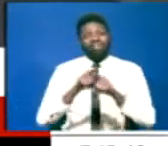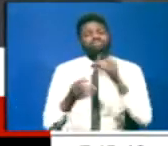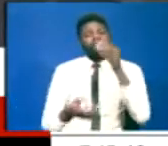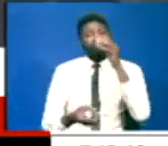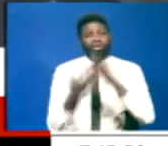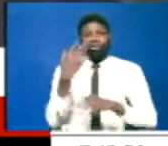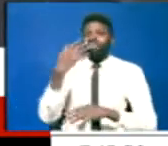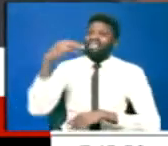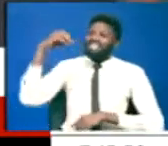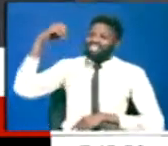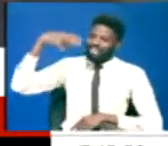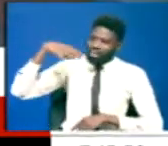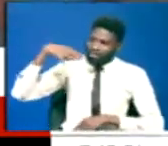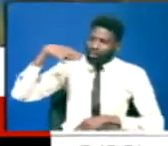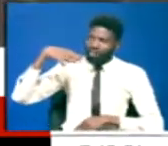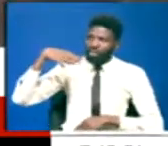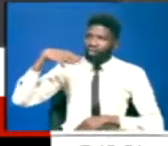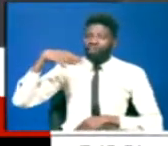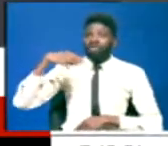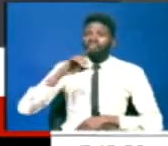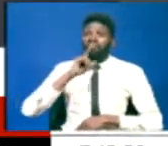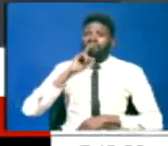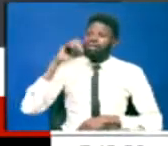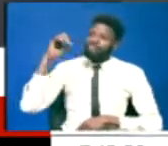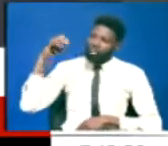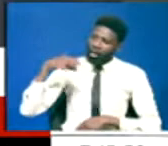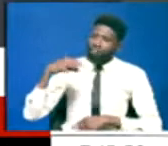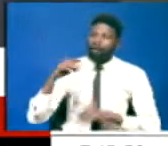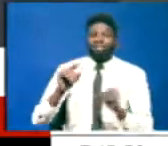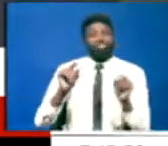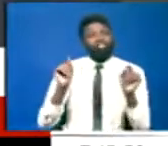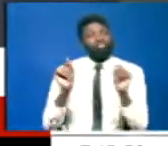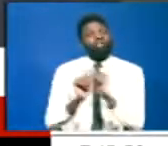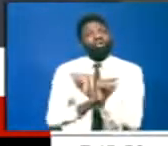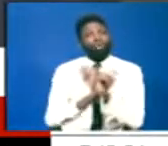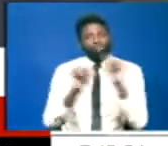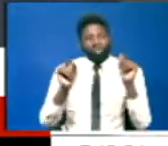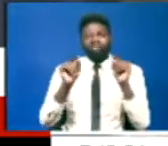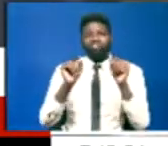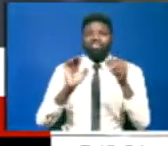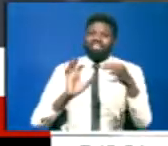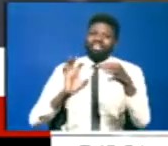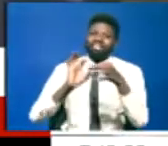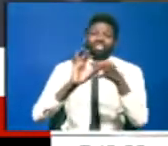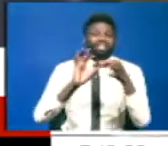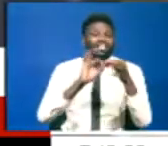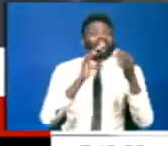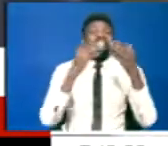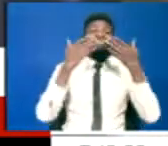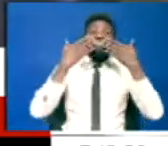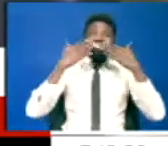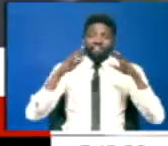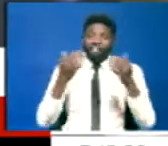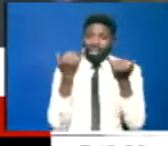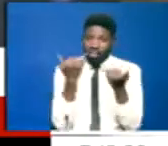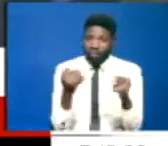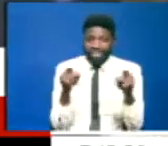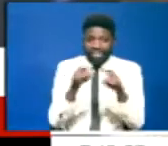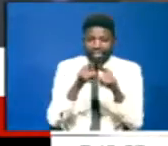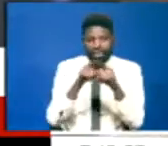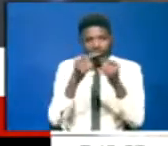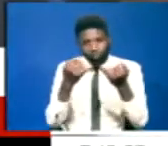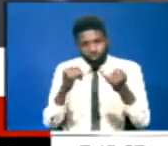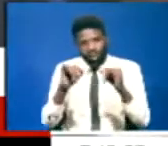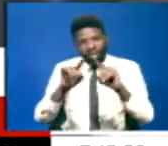Aka nimwambia fungua stima mara moja. Stima imewekwa. Sasa jamaa anafanya testing.